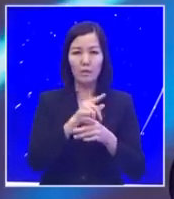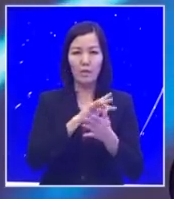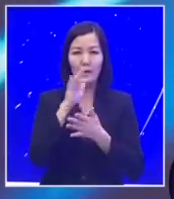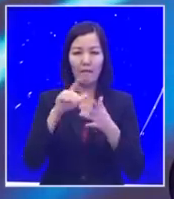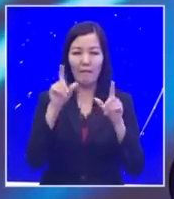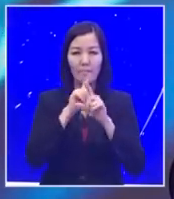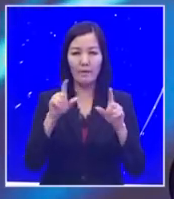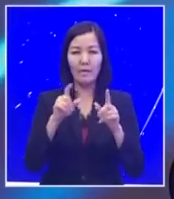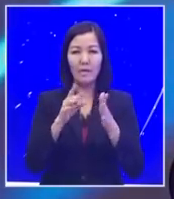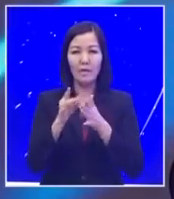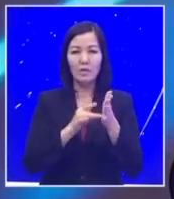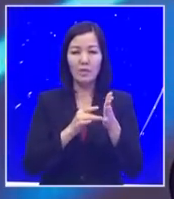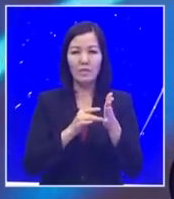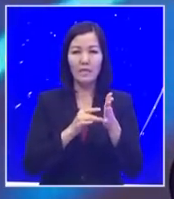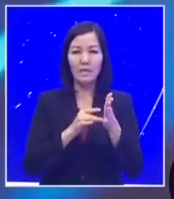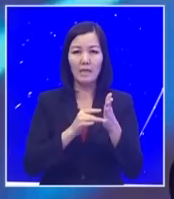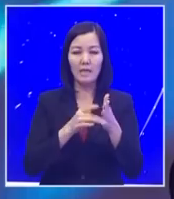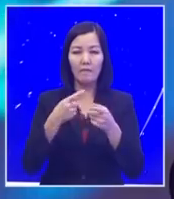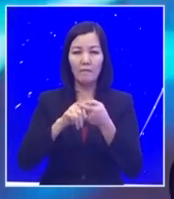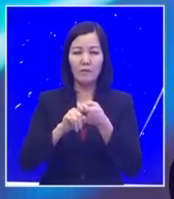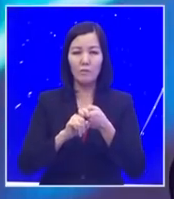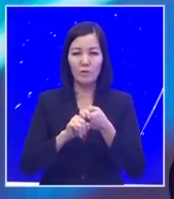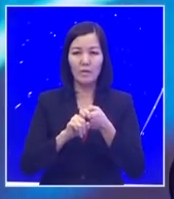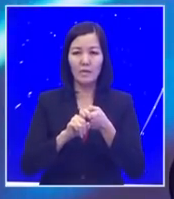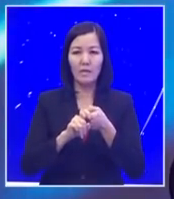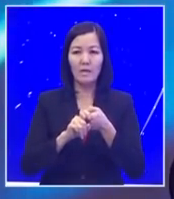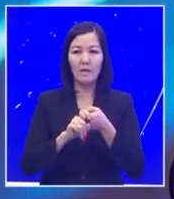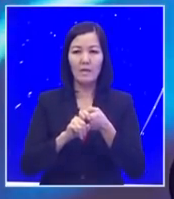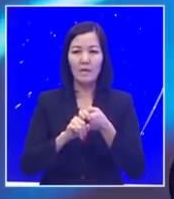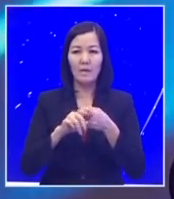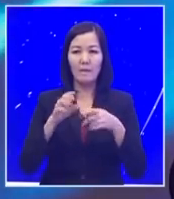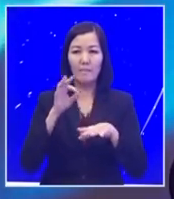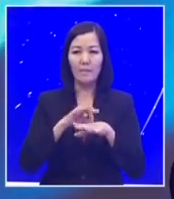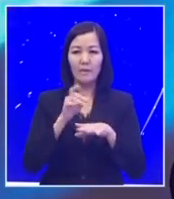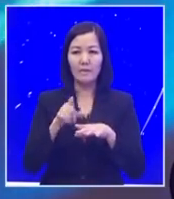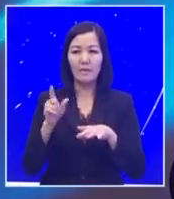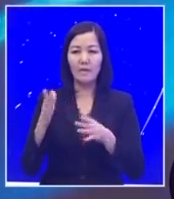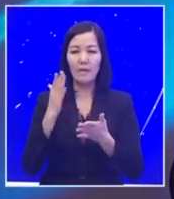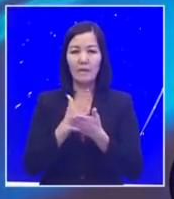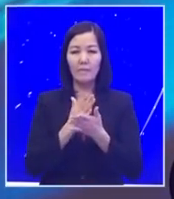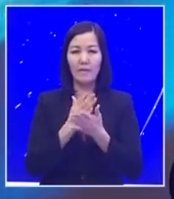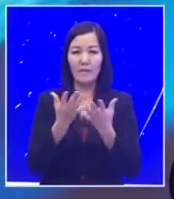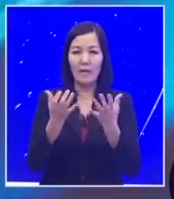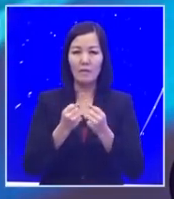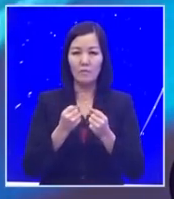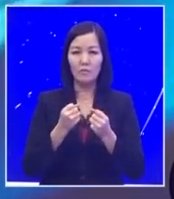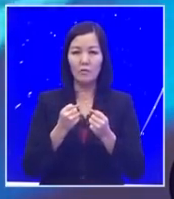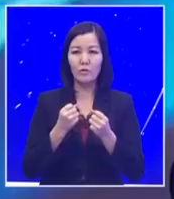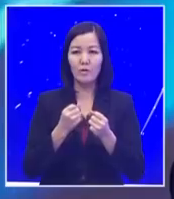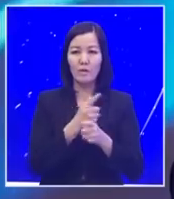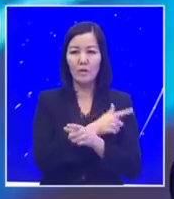базасында жедел респираторларға вирустық инфекциялар белгілері бар пациенттерді қабылдау үшін обсерваториялық